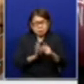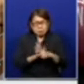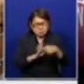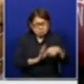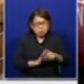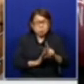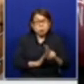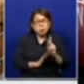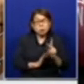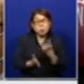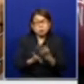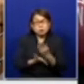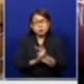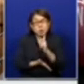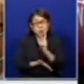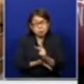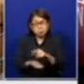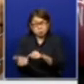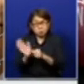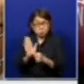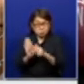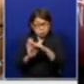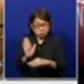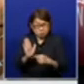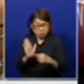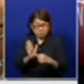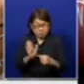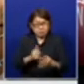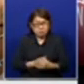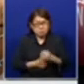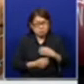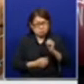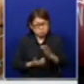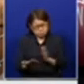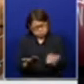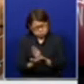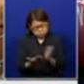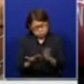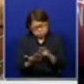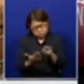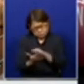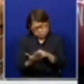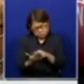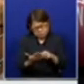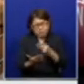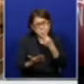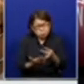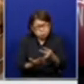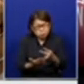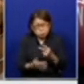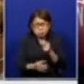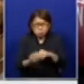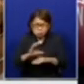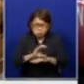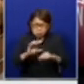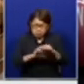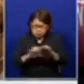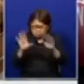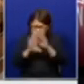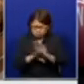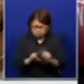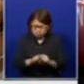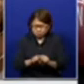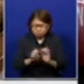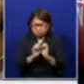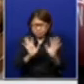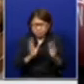ครับผมต้องเรียนว่าเราไปเปิดหาในรายละเอียดโครงการก็ยังไม่ชัดมี